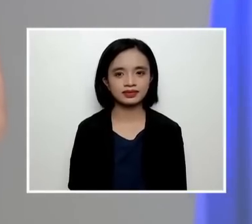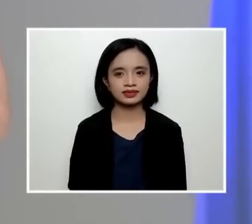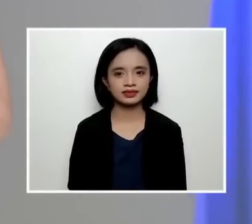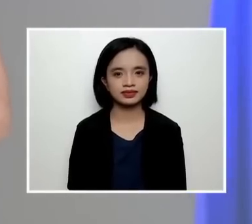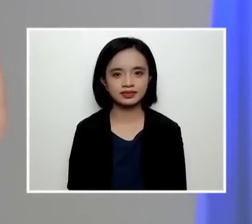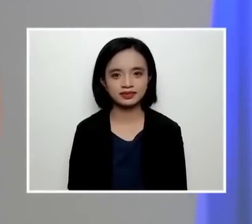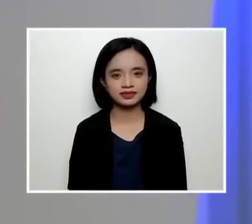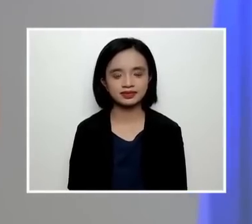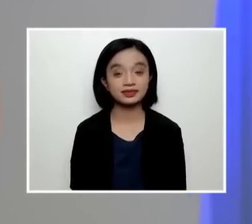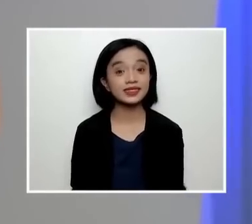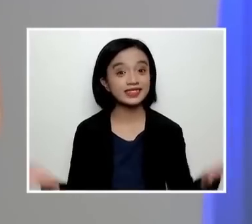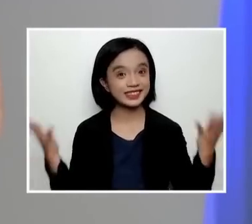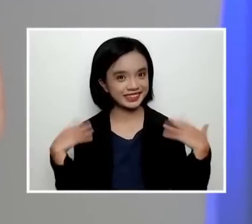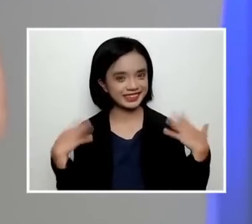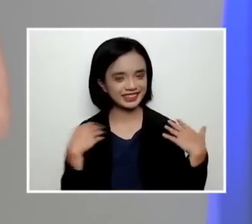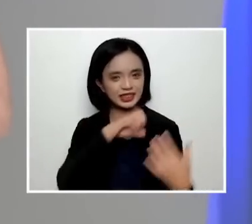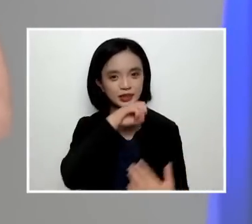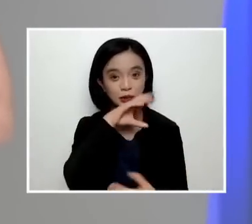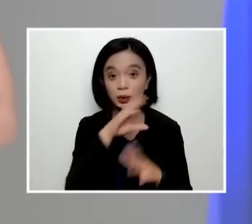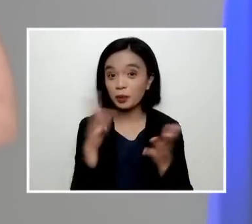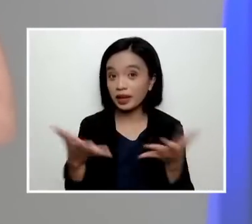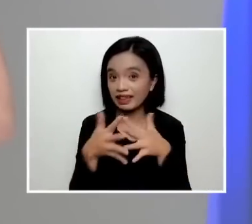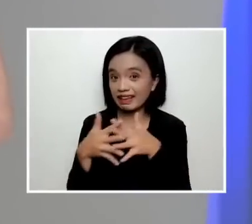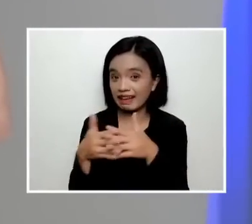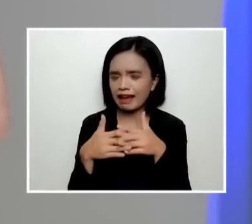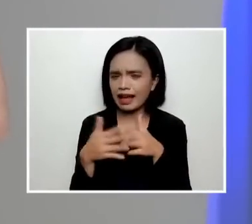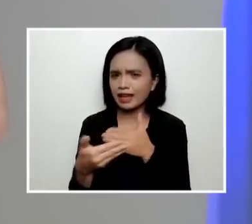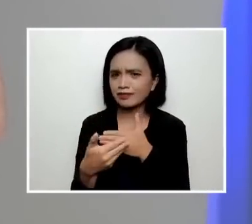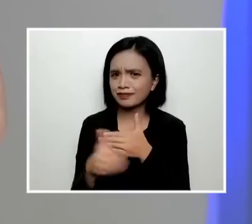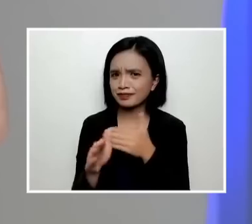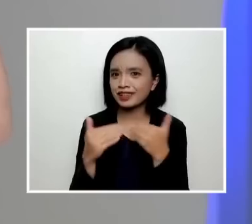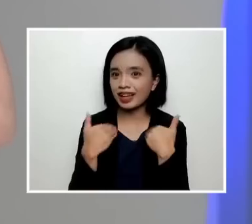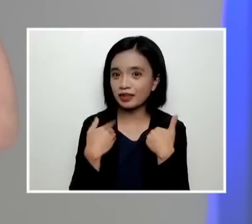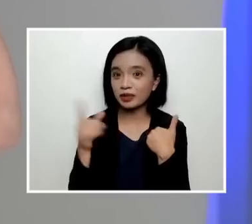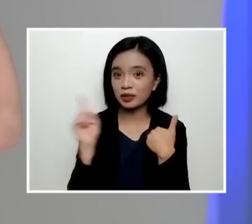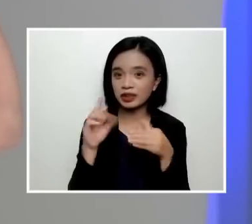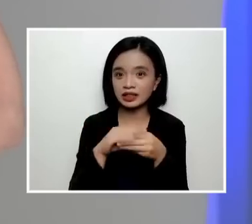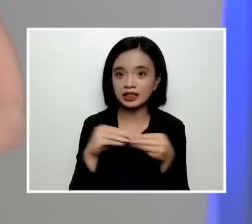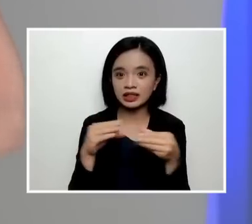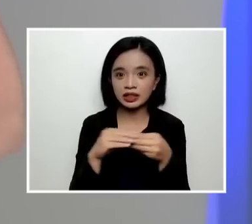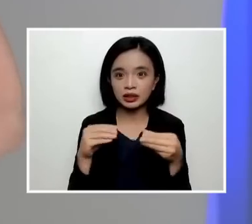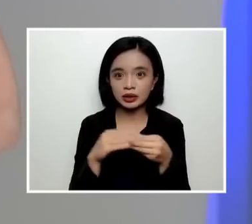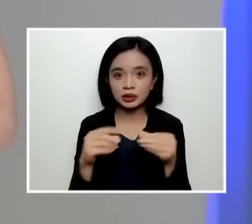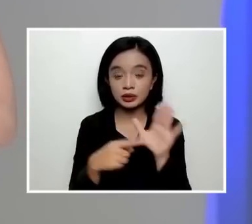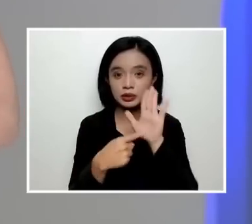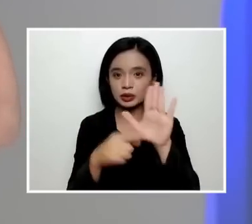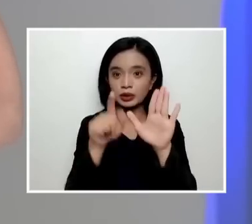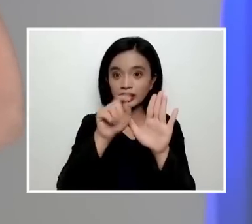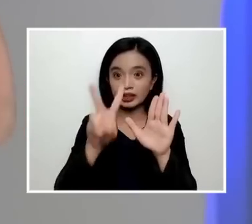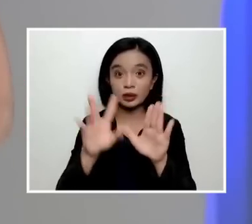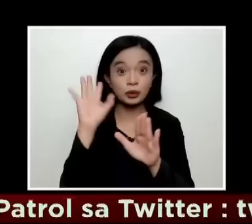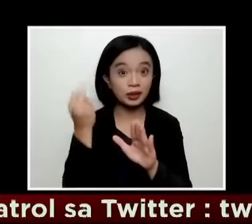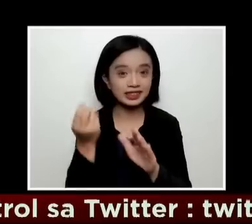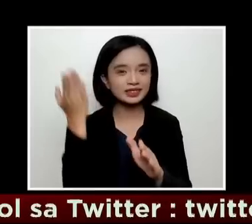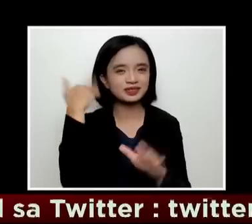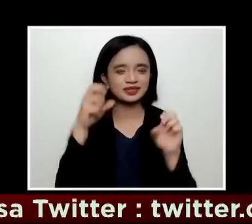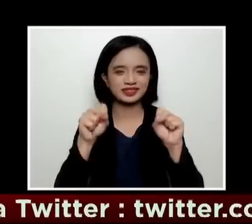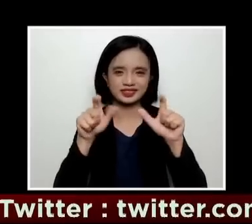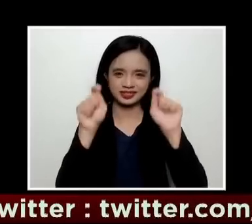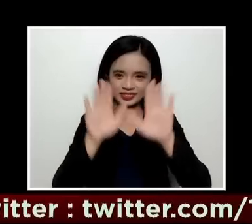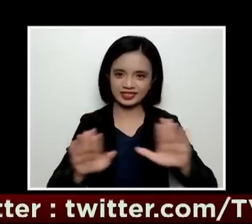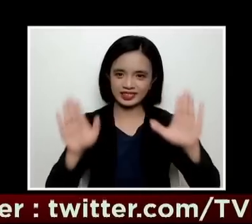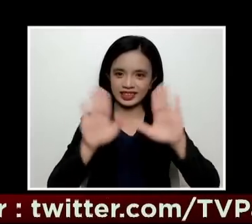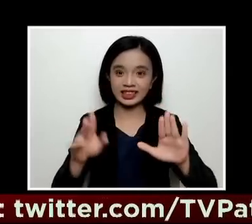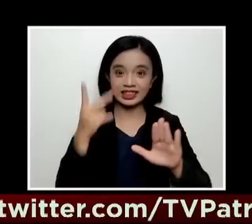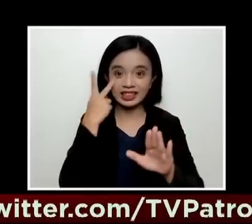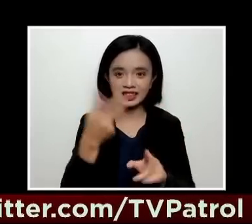Kinilig ang isang lola sa Amerika matapos lumabas ang kanyang kwento sa TV Patrol nitong weekend. Tampok dito ang